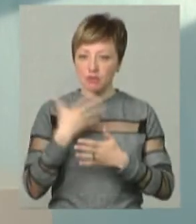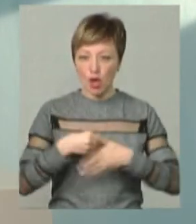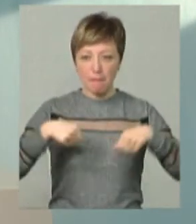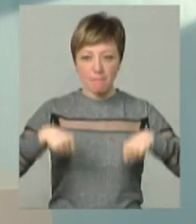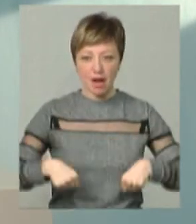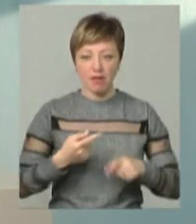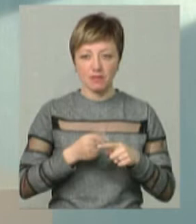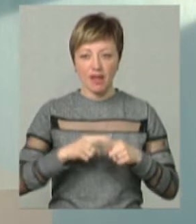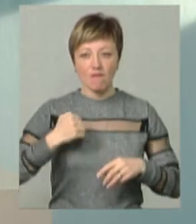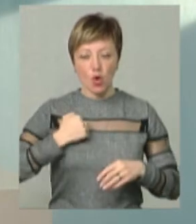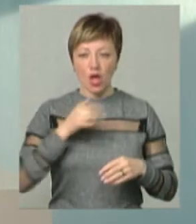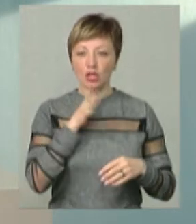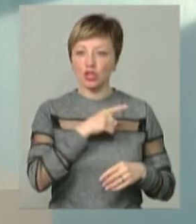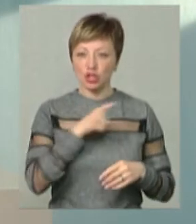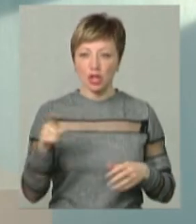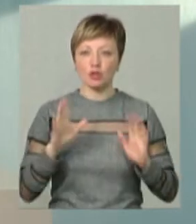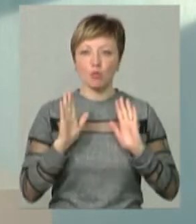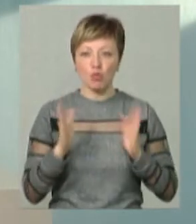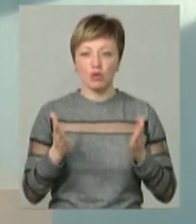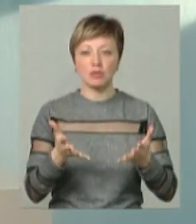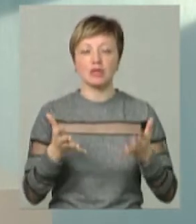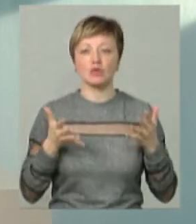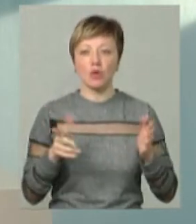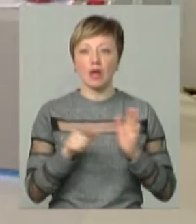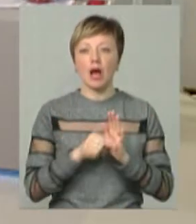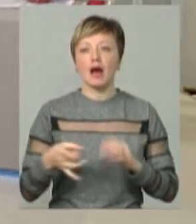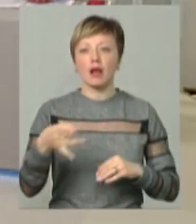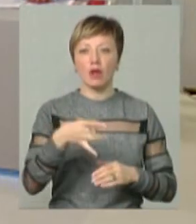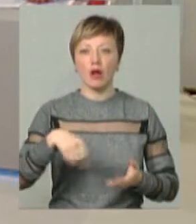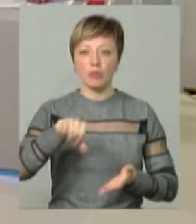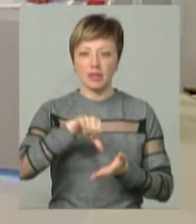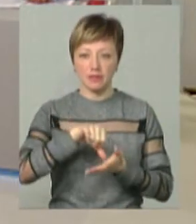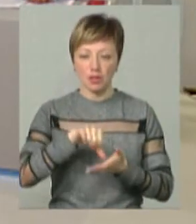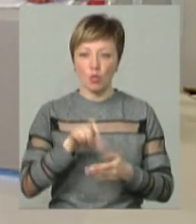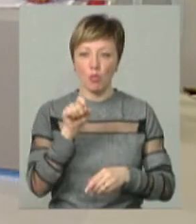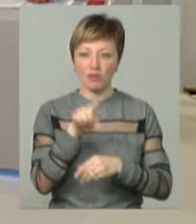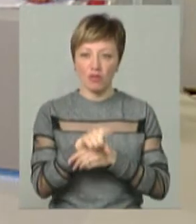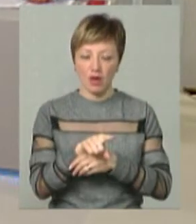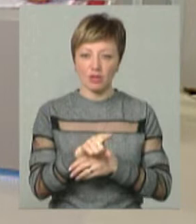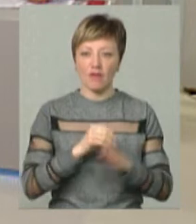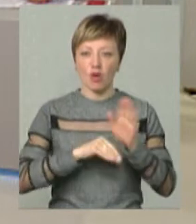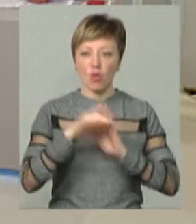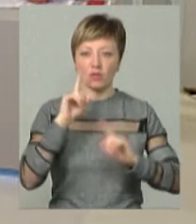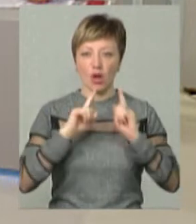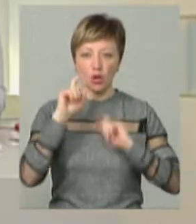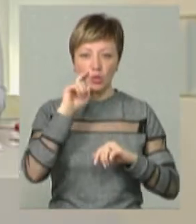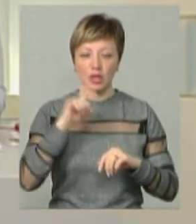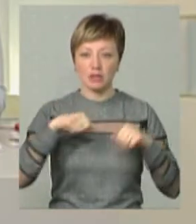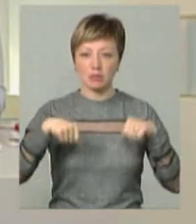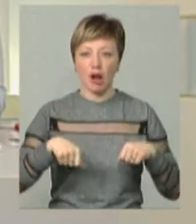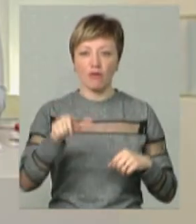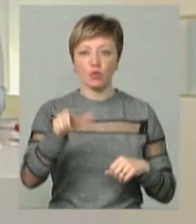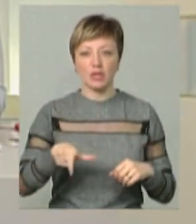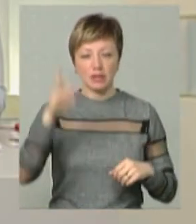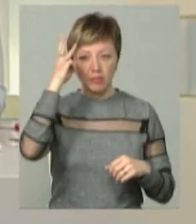цей воєнний час, будемо з'ясовувати із регіональною представницею Уповноваженого Верховної Ради України з прав людини